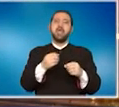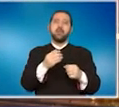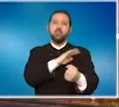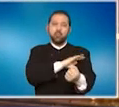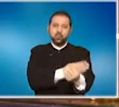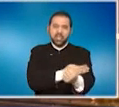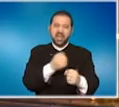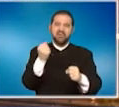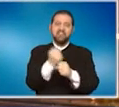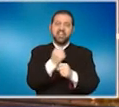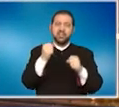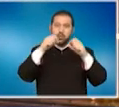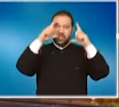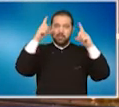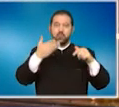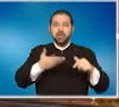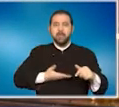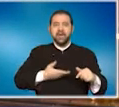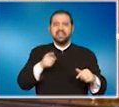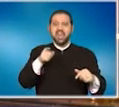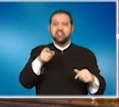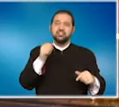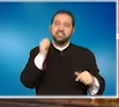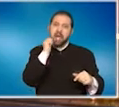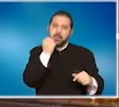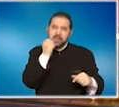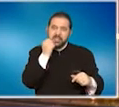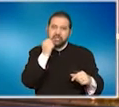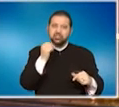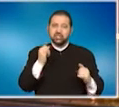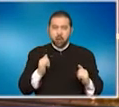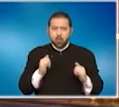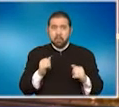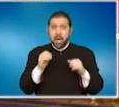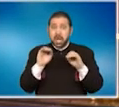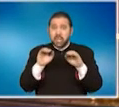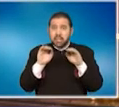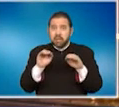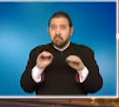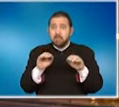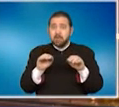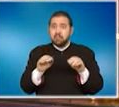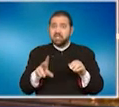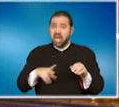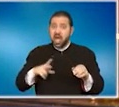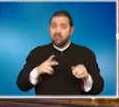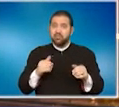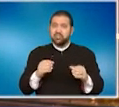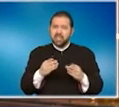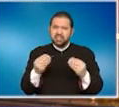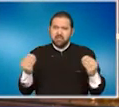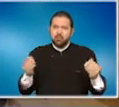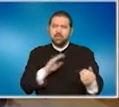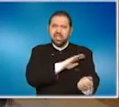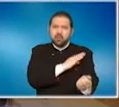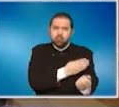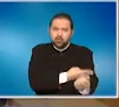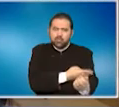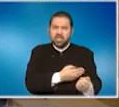desăvârșită. Între pătrundere, între om și între Dumnezeu. Nu asta zicem că este